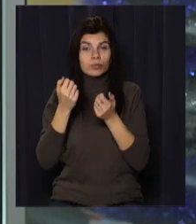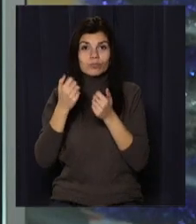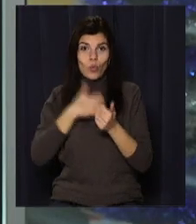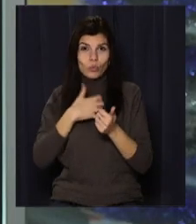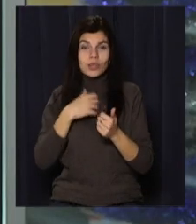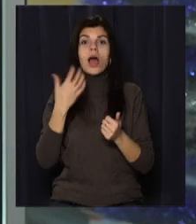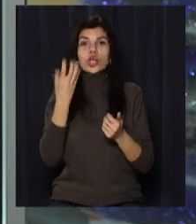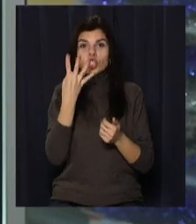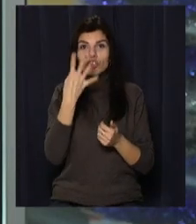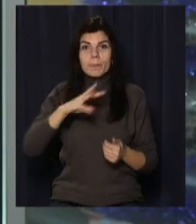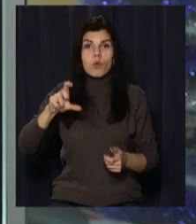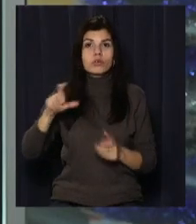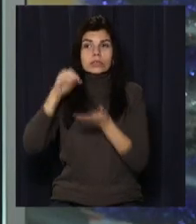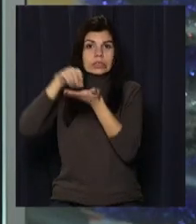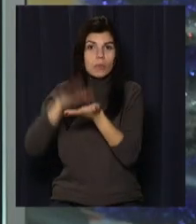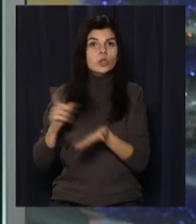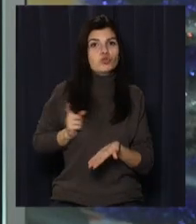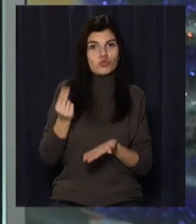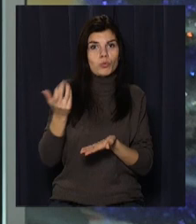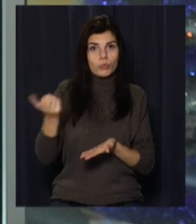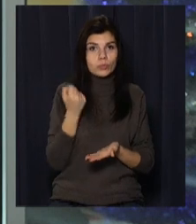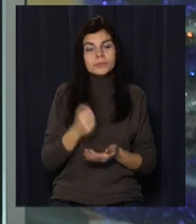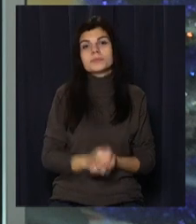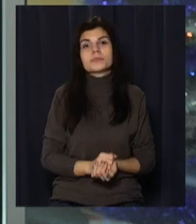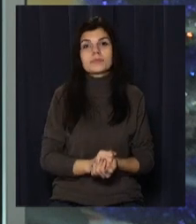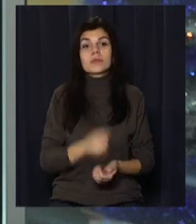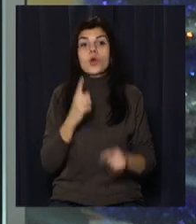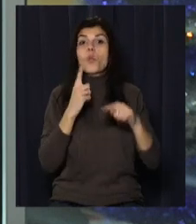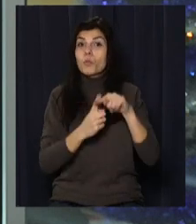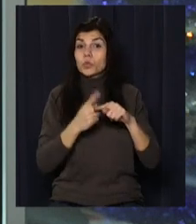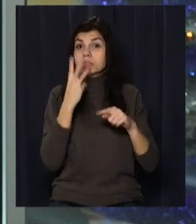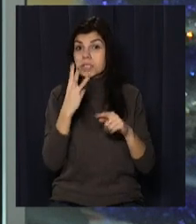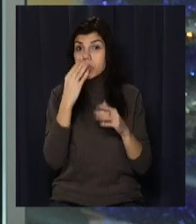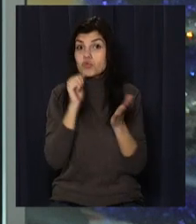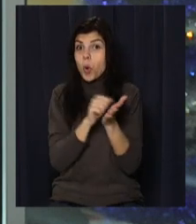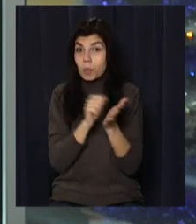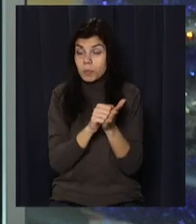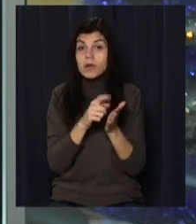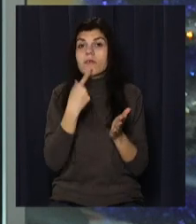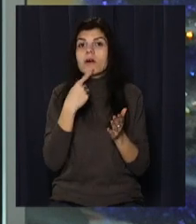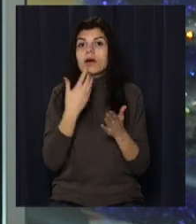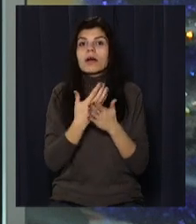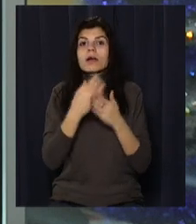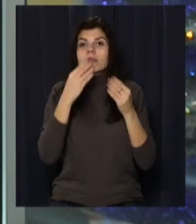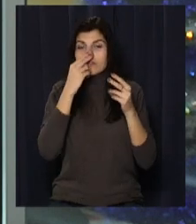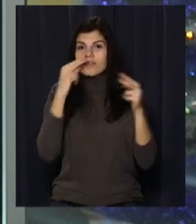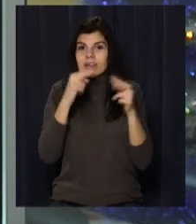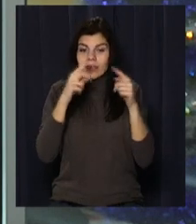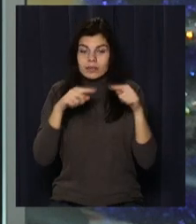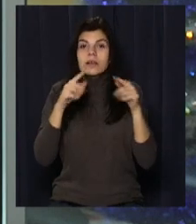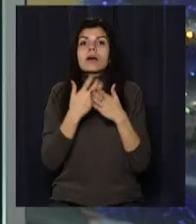Плюс 3 документи на порталі. У дії з'явилися сертифікат на підставі негативного ПЛР-тесту, сертифікат про одужання